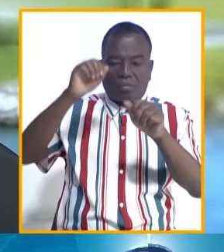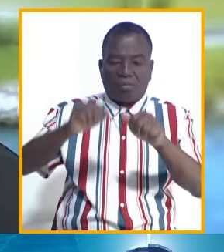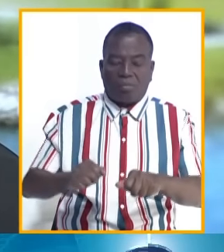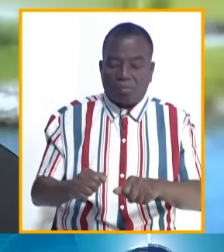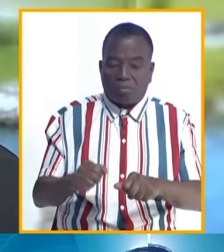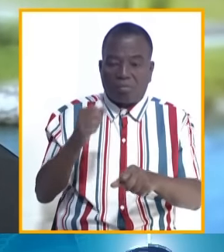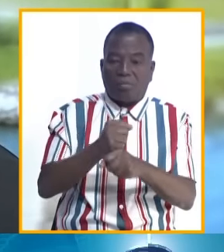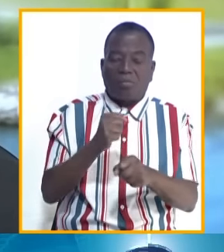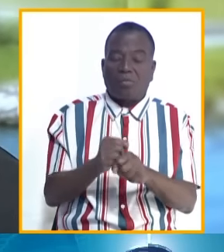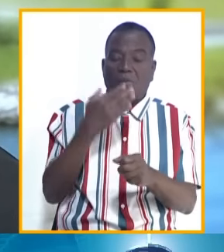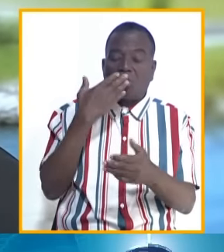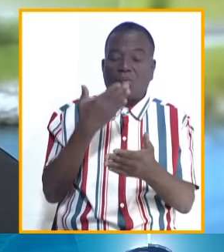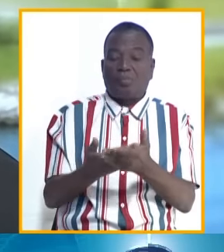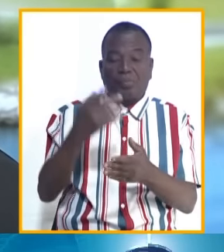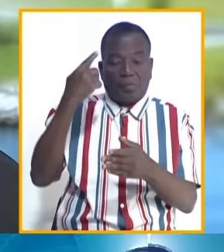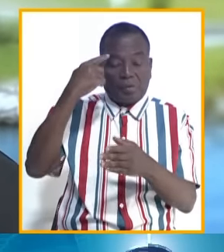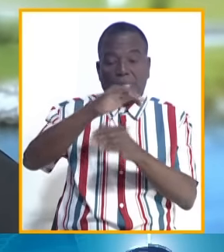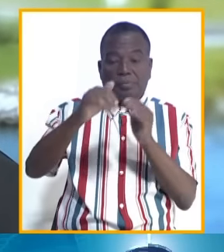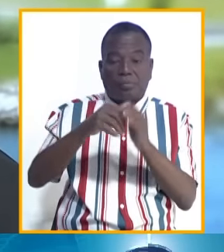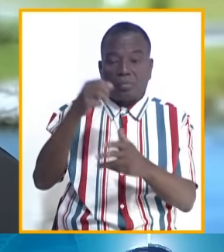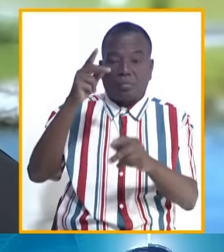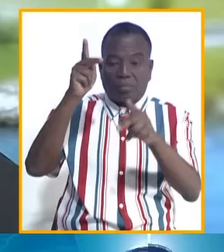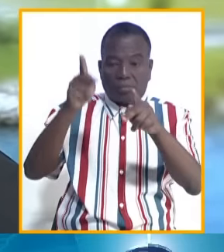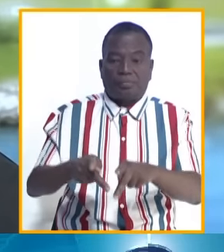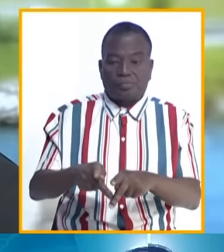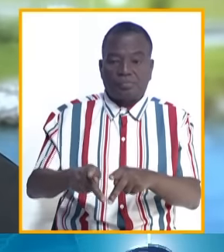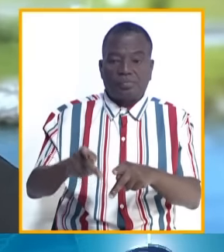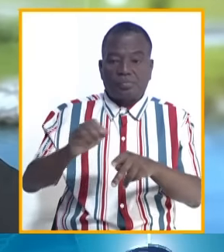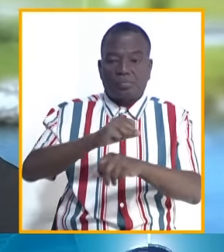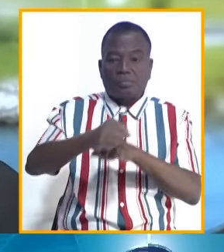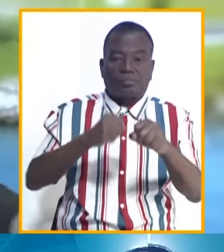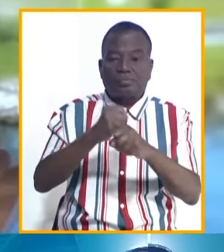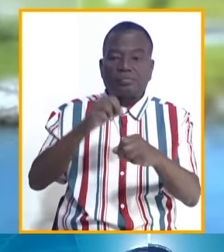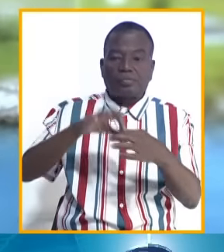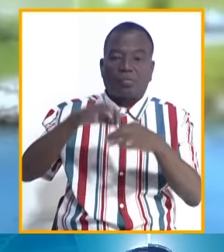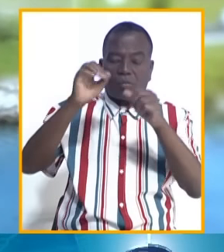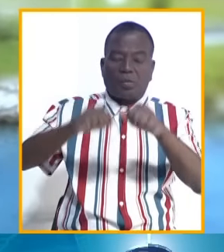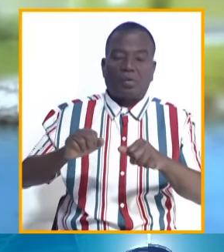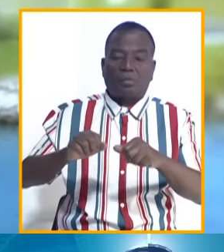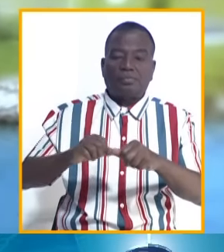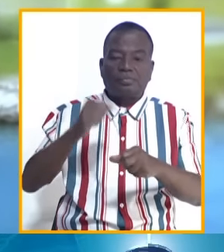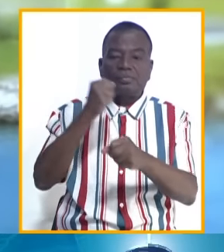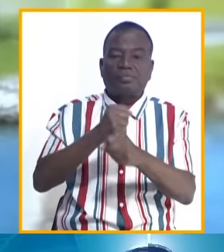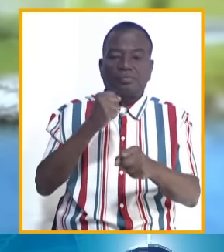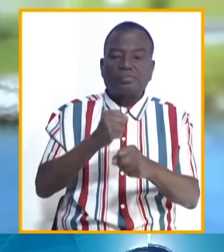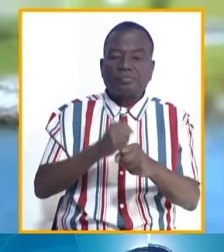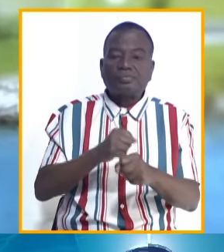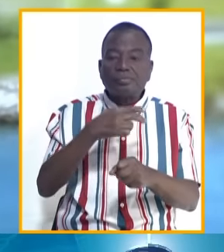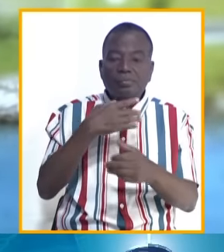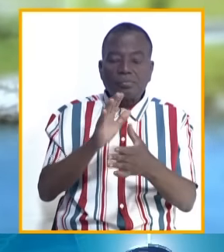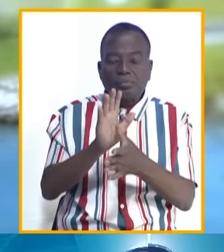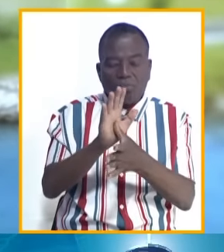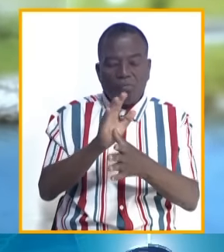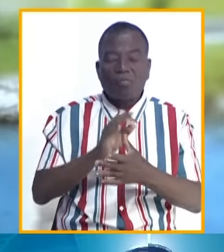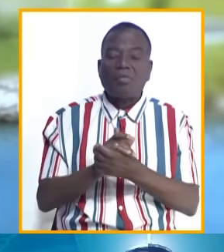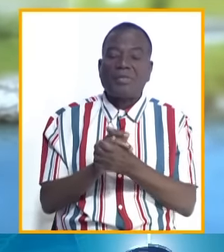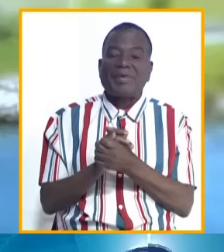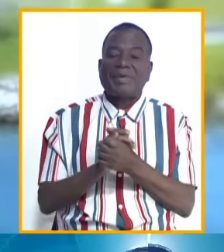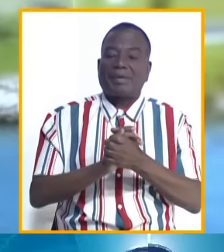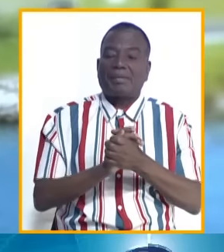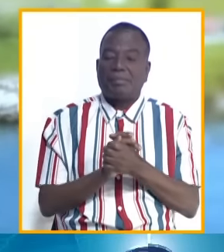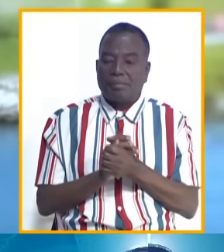pour toutes les personnes en âge de travailler. PNE 2021-2025, le bilan partiel a aussi été dégagé.